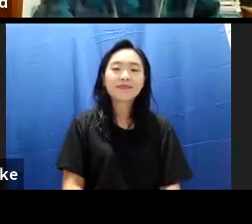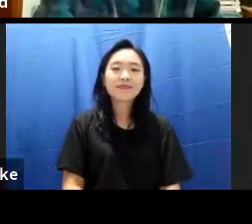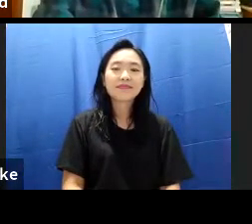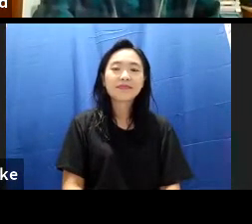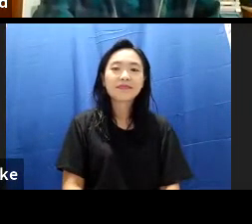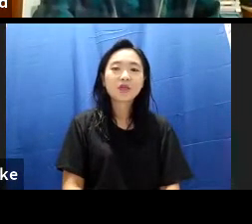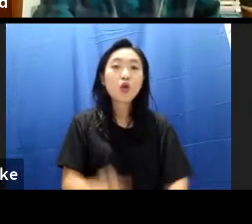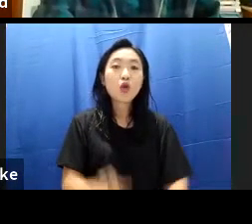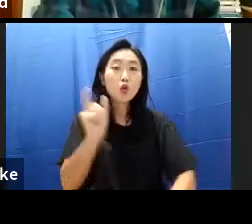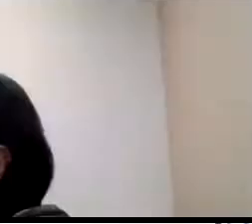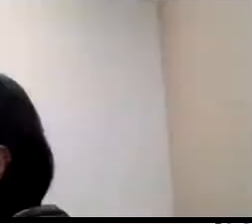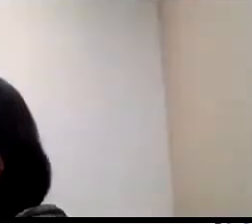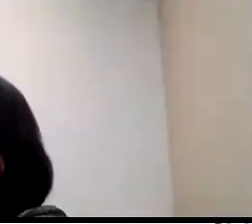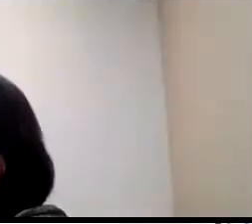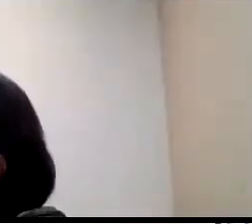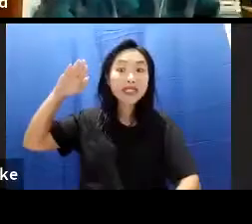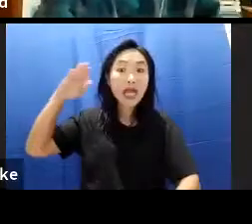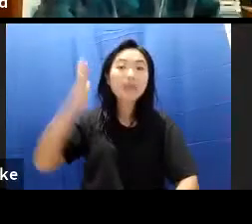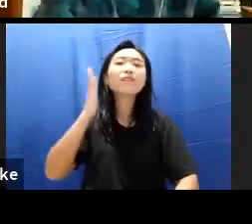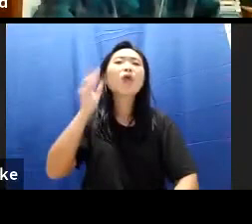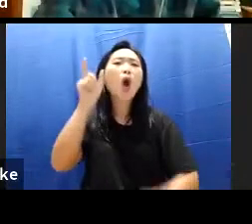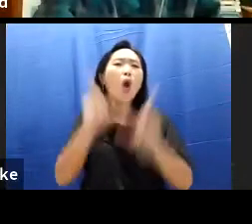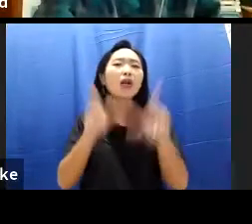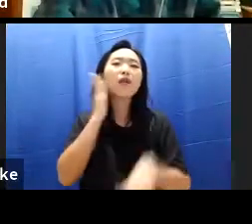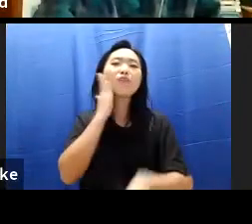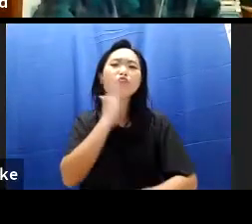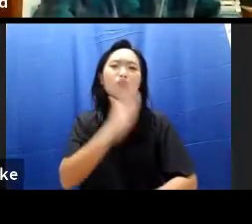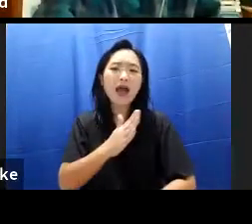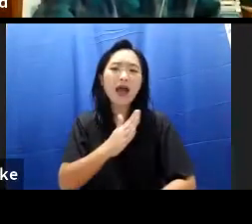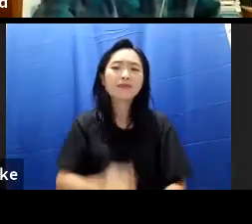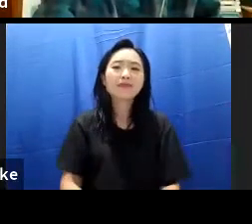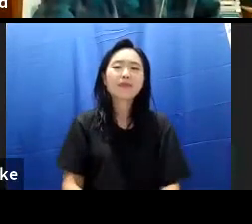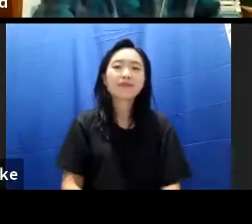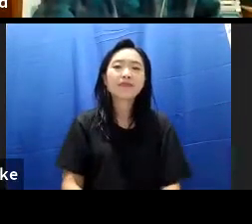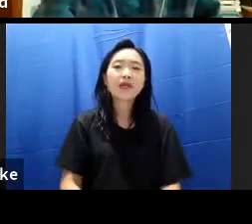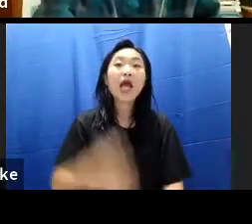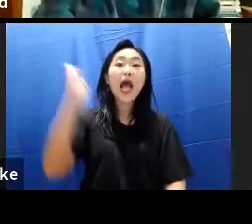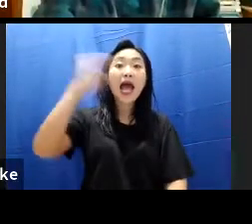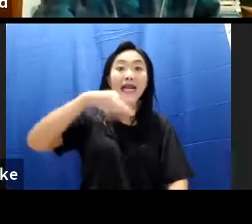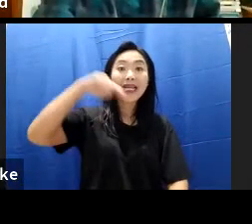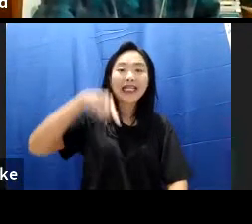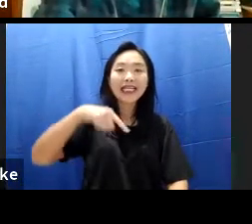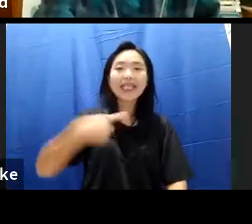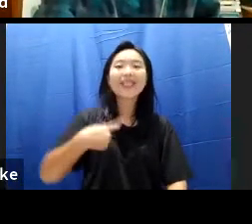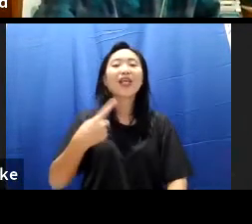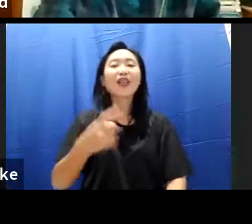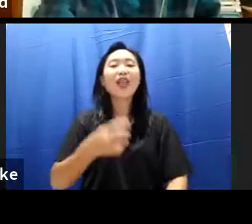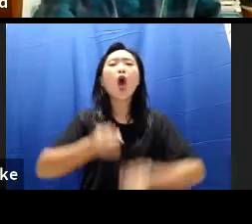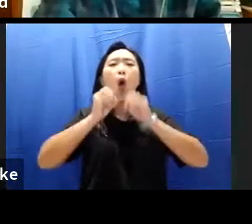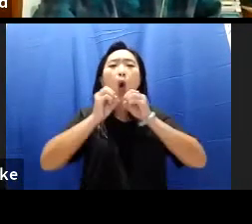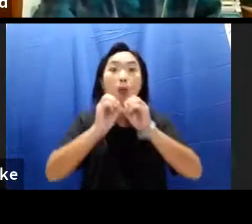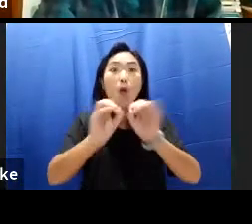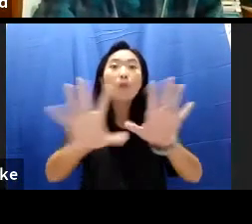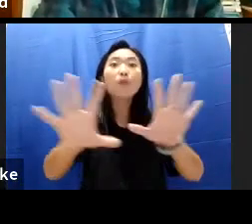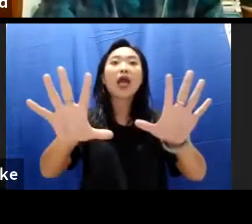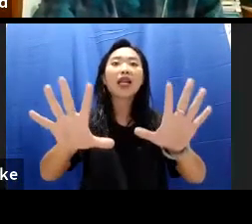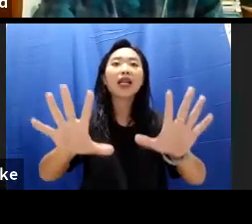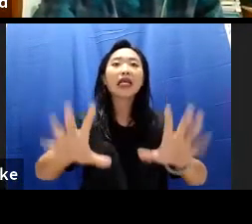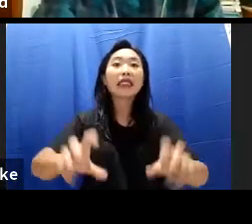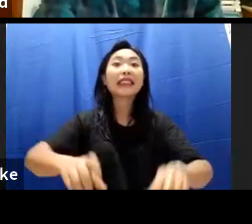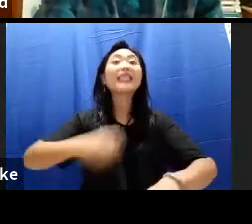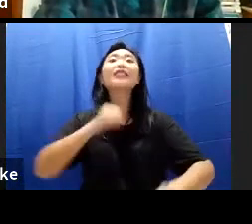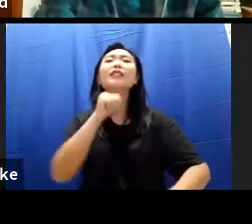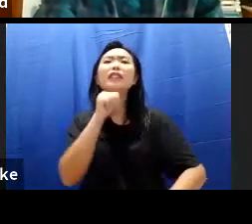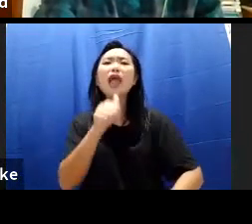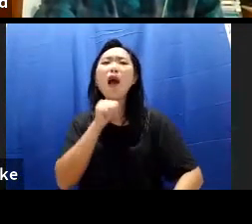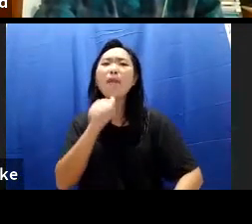Sulawesi Selatan. Kali ini kita akan mengumumkan ya pemenang lomba tersebut. Nanti juri akan hadir bersama kita.